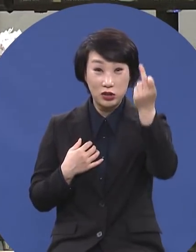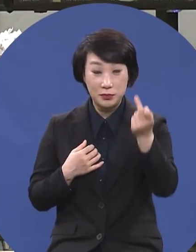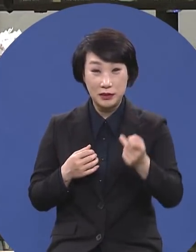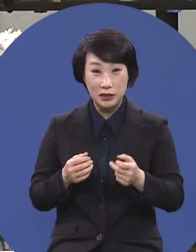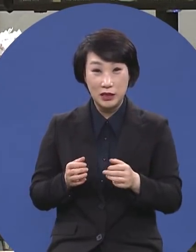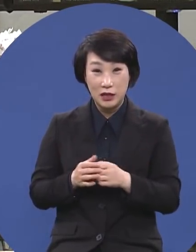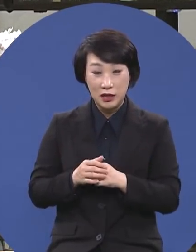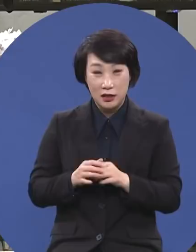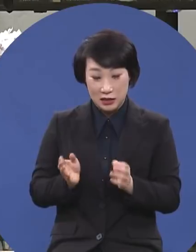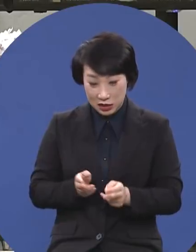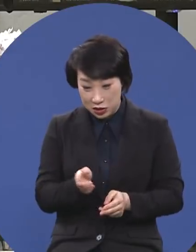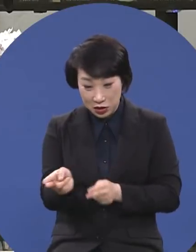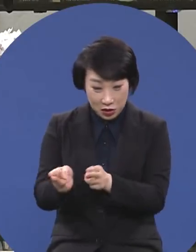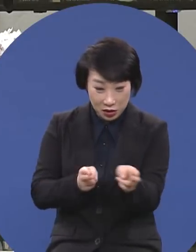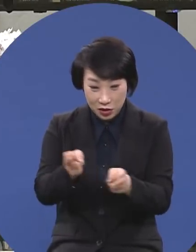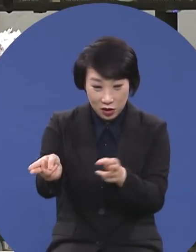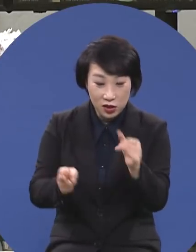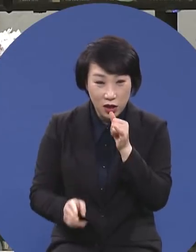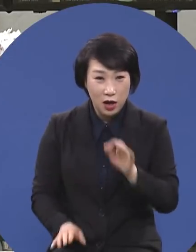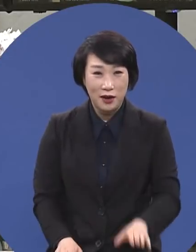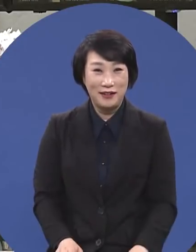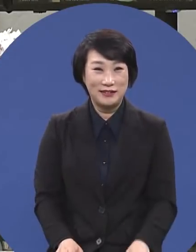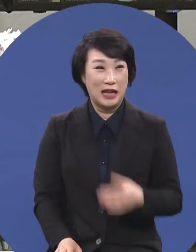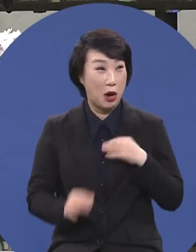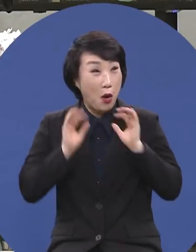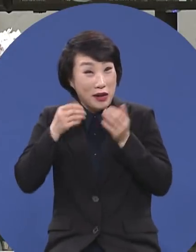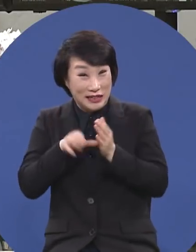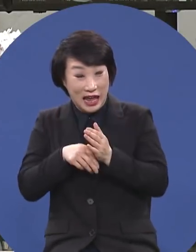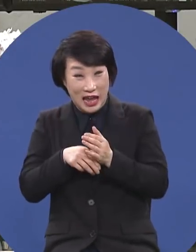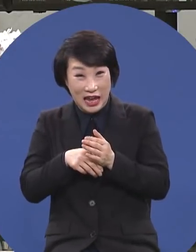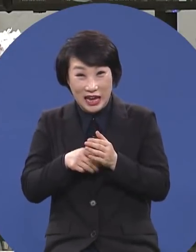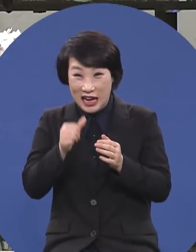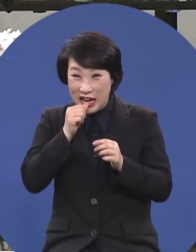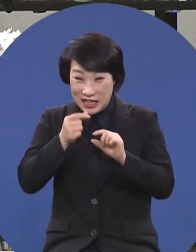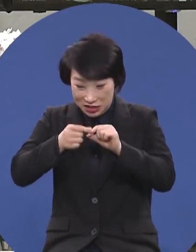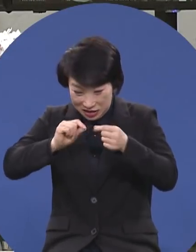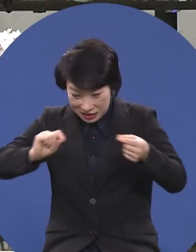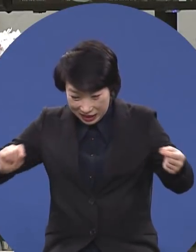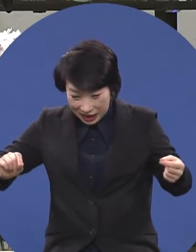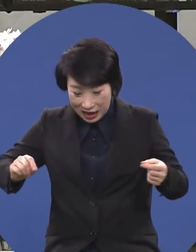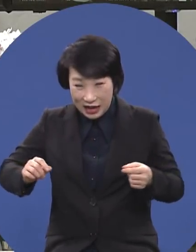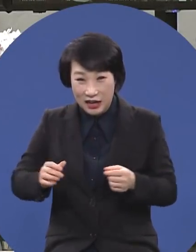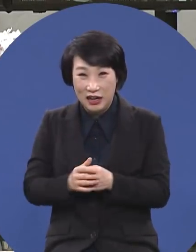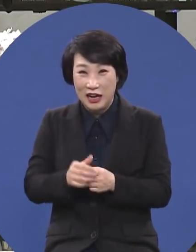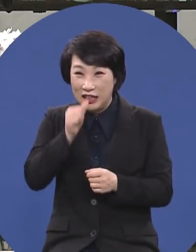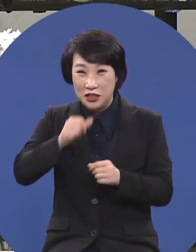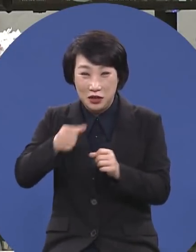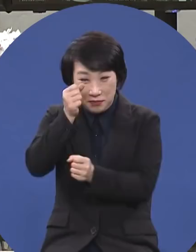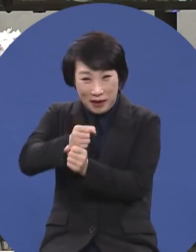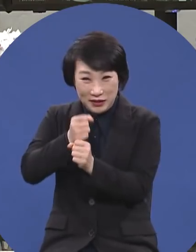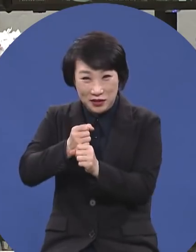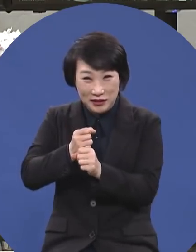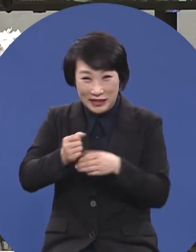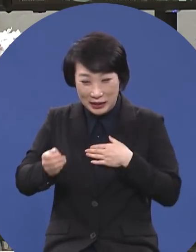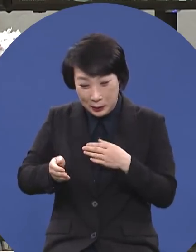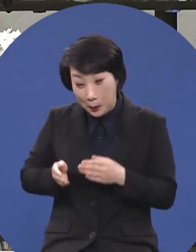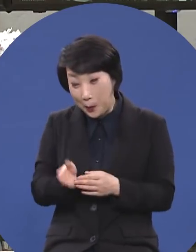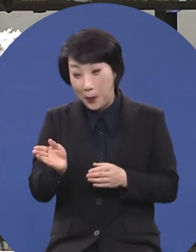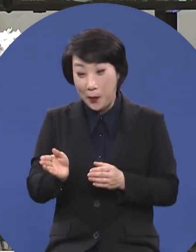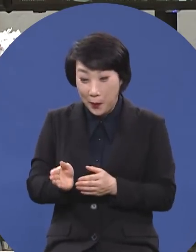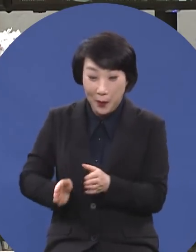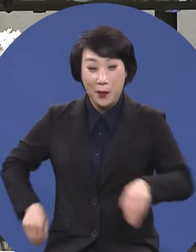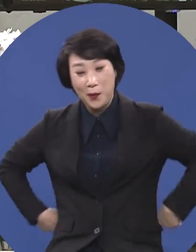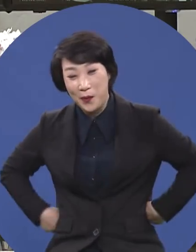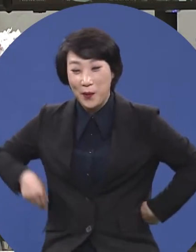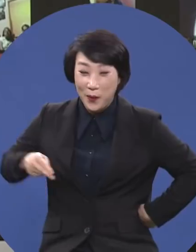타요. 그럼 나는 어렸을 때 조그마한 걸 이렇게 철사로 만들어 가지고 타고 나도 타고 갑니다.